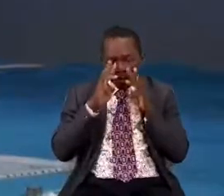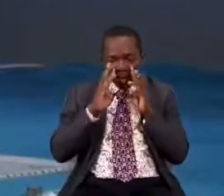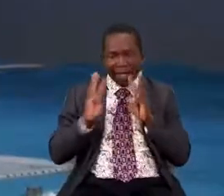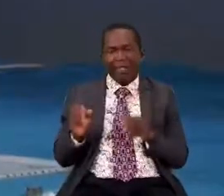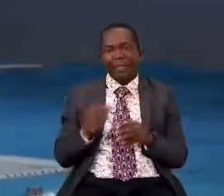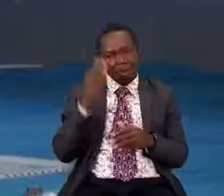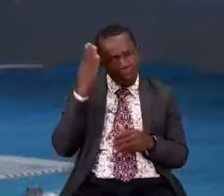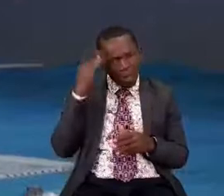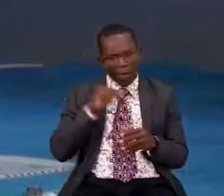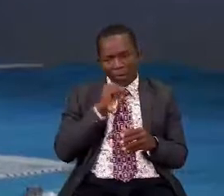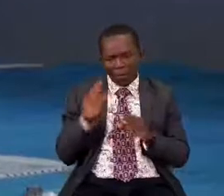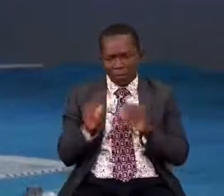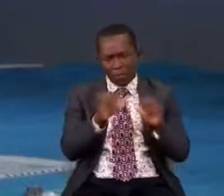pas.